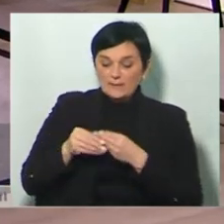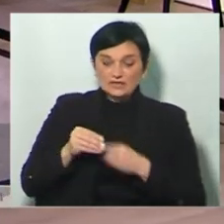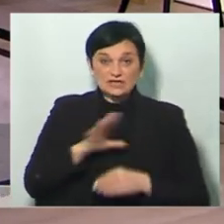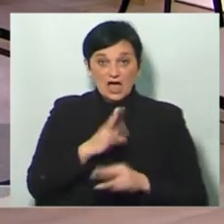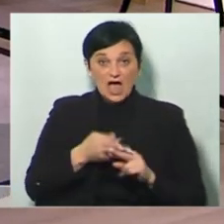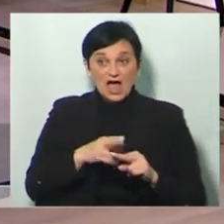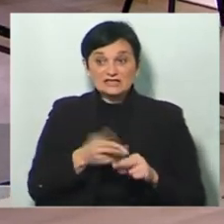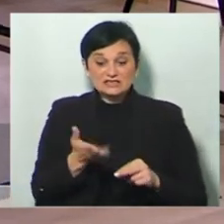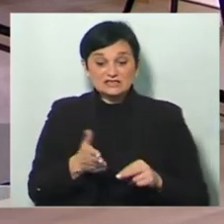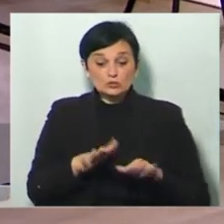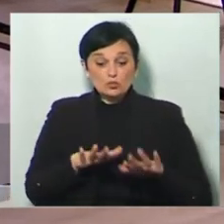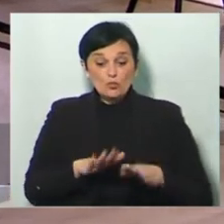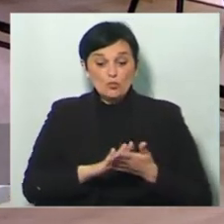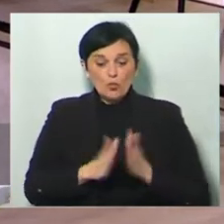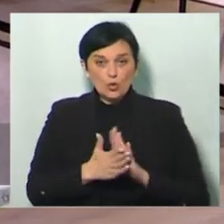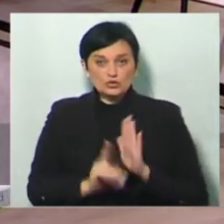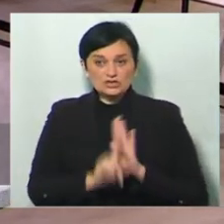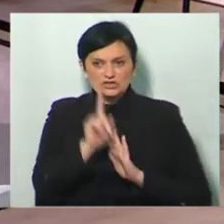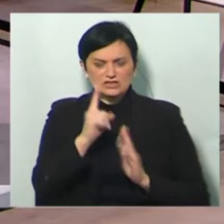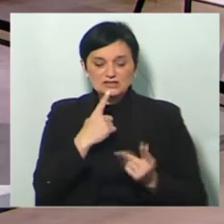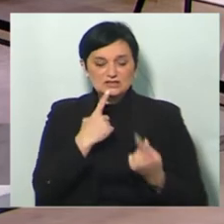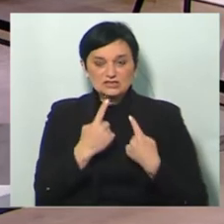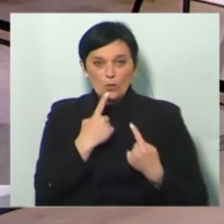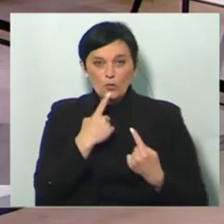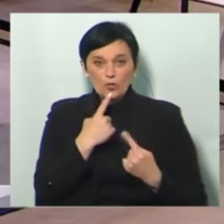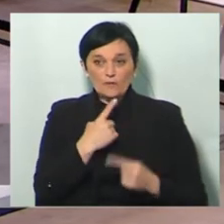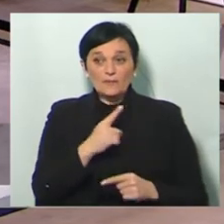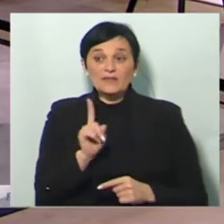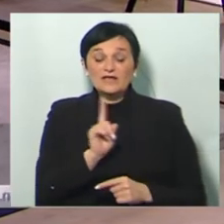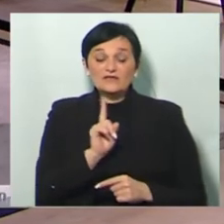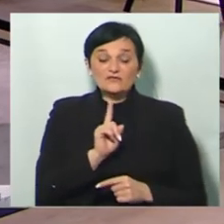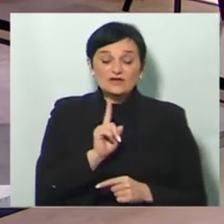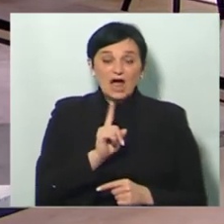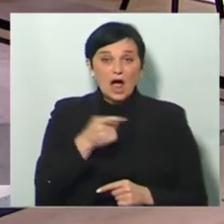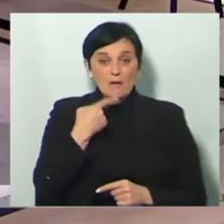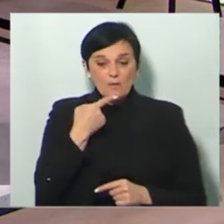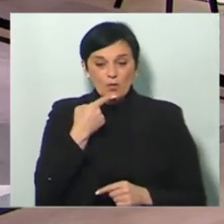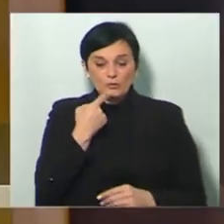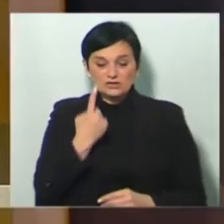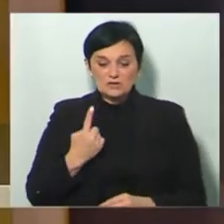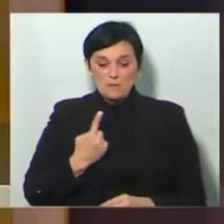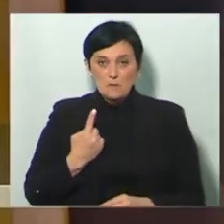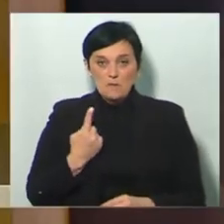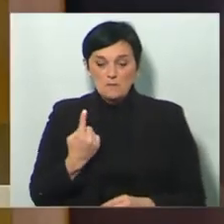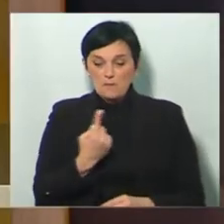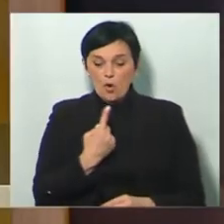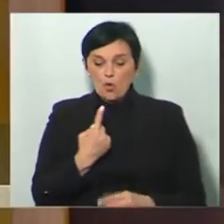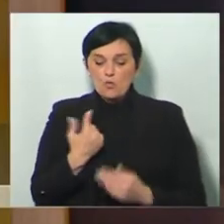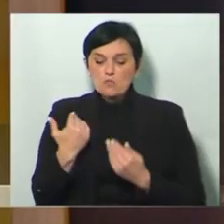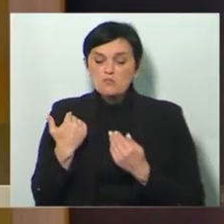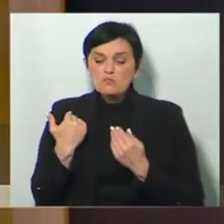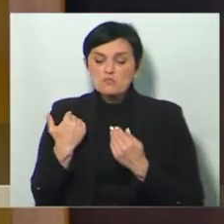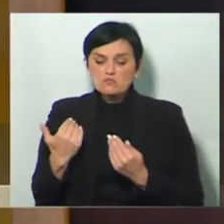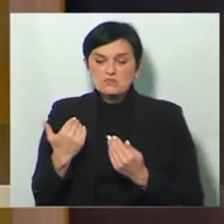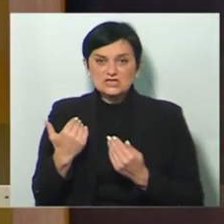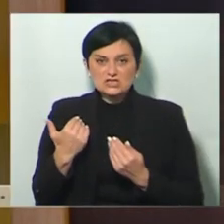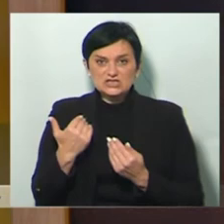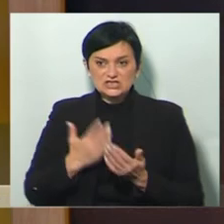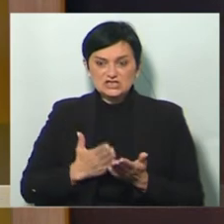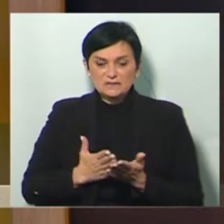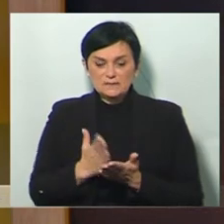es poziția ira tocmai tavit gat saubari. Vint ras am bob smart obase. Es misi prisma amart